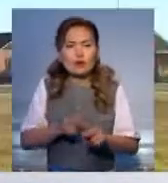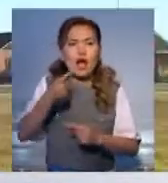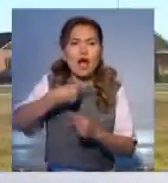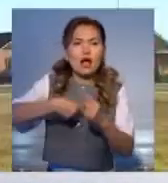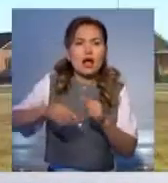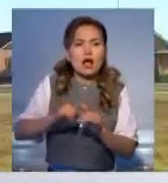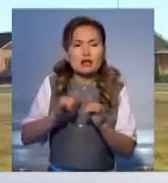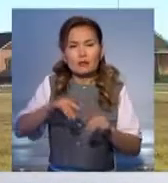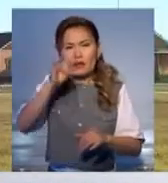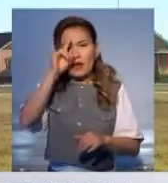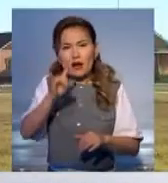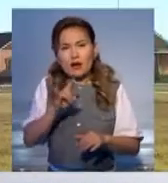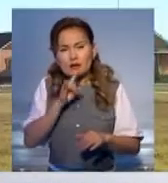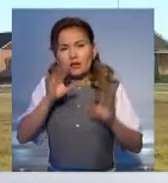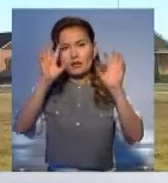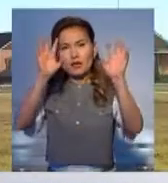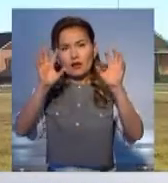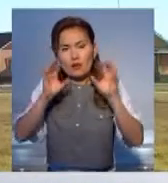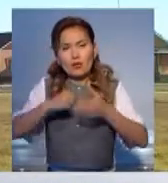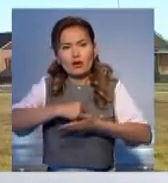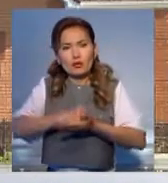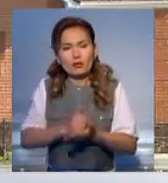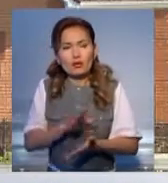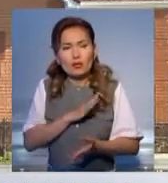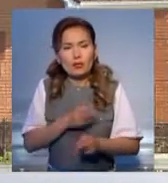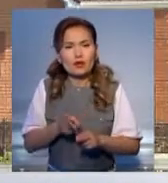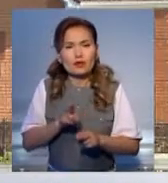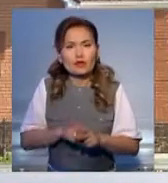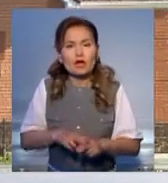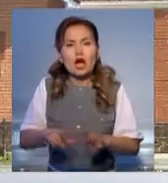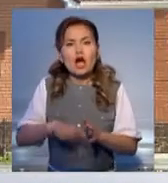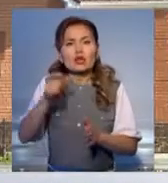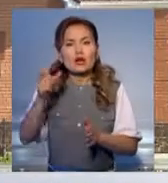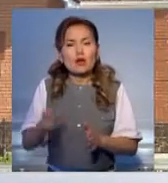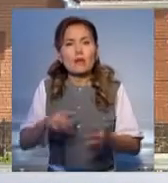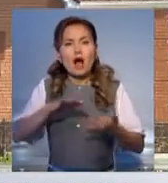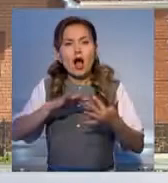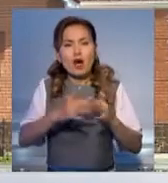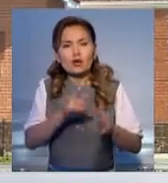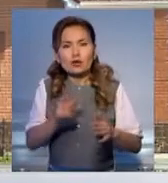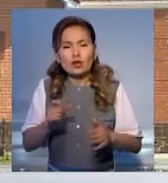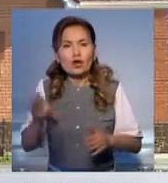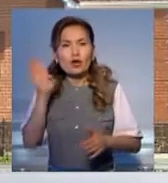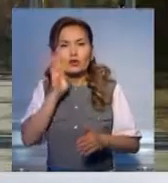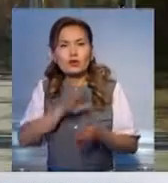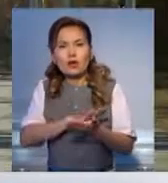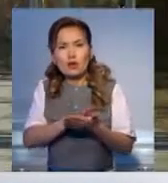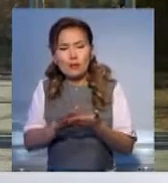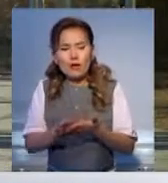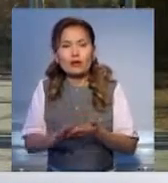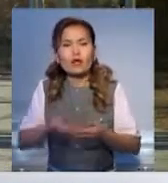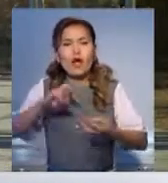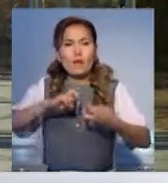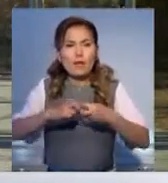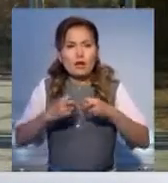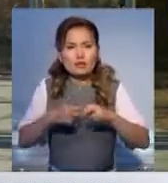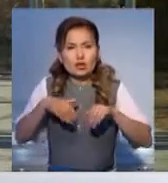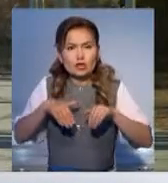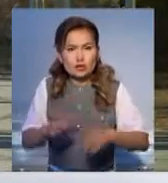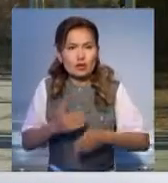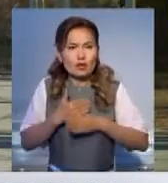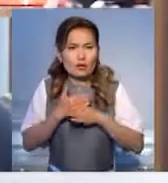кәсіпкерлікті дамыту туралы заңдарға ерекше басымдық берілді. Әсіресе депутаттар ауыл тұрғындарын ауыз сумен қамту мәселесін шешуге